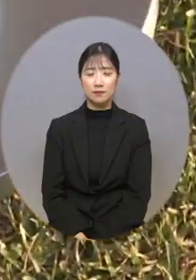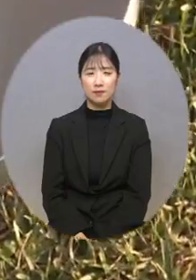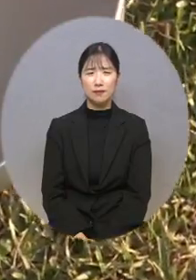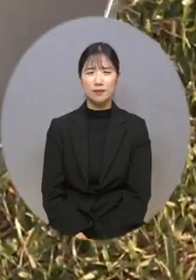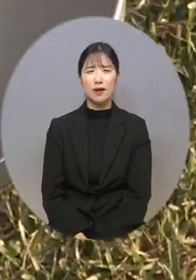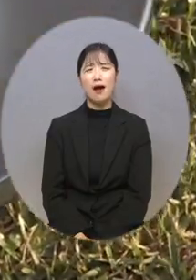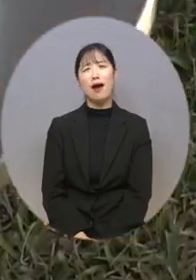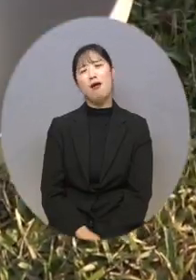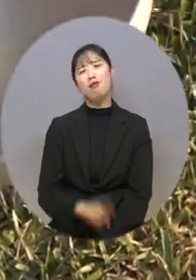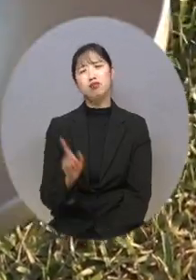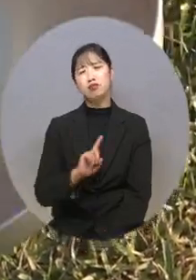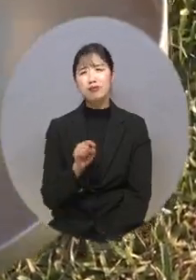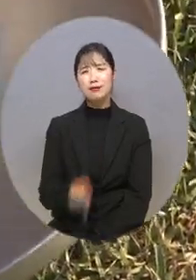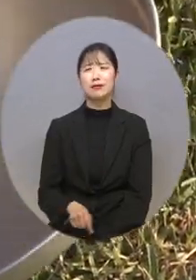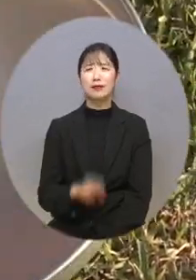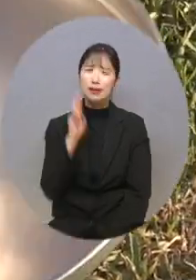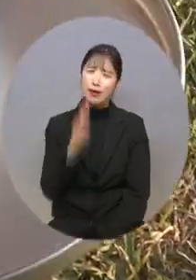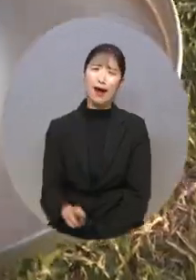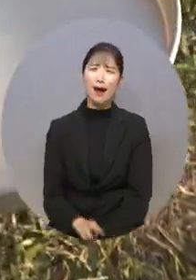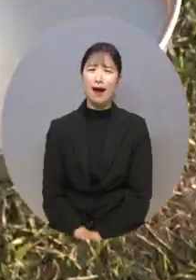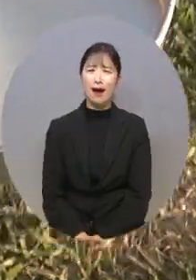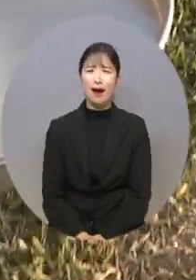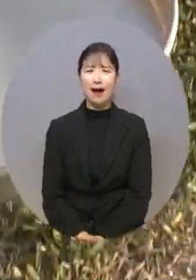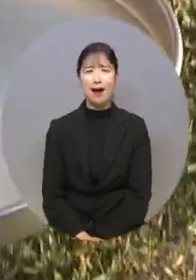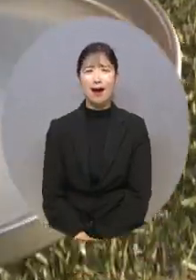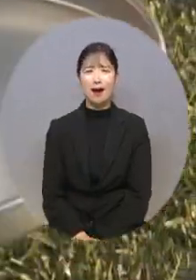아이 뭐야? 너무 심해.